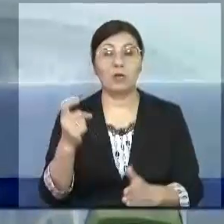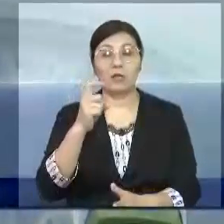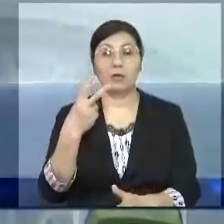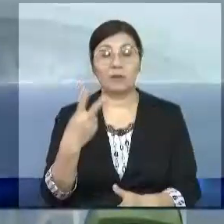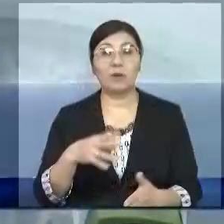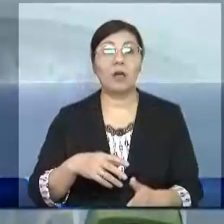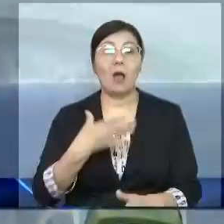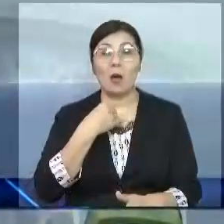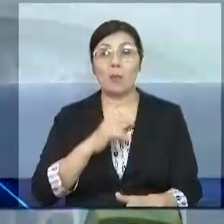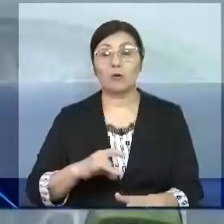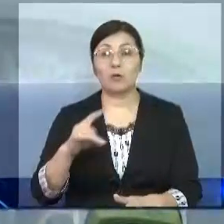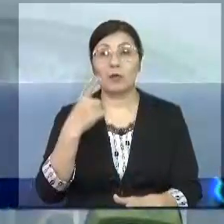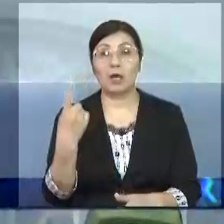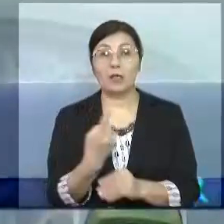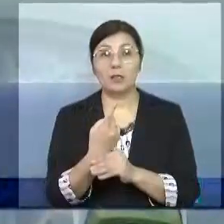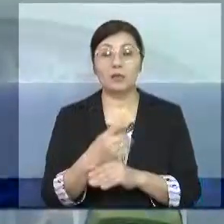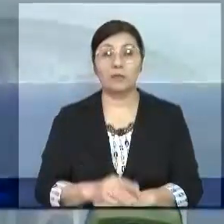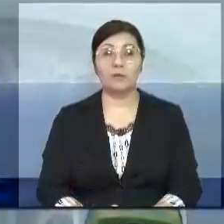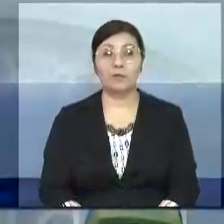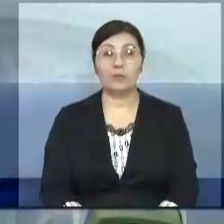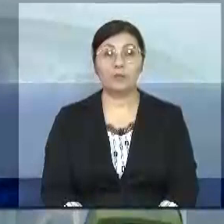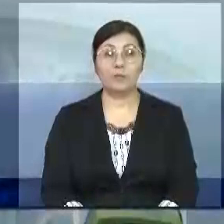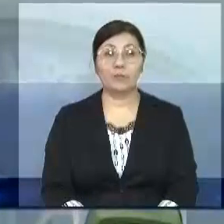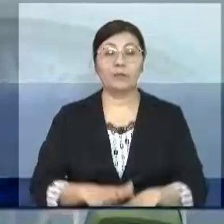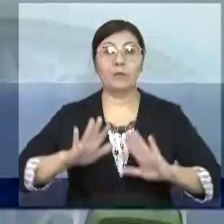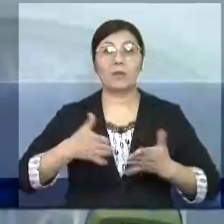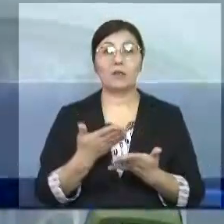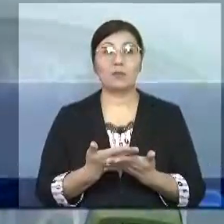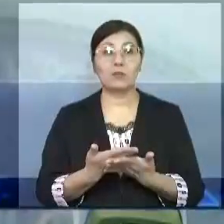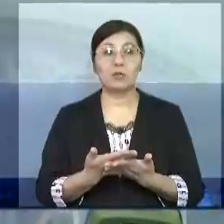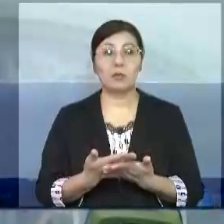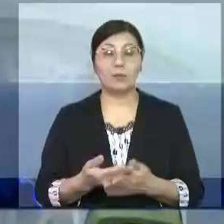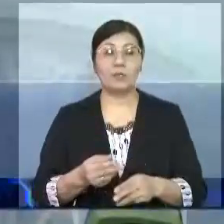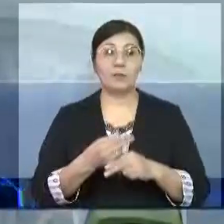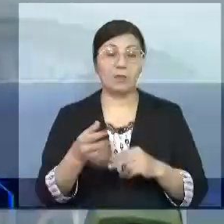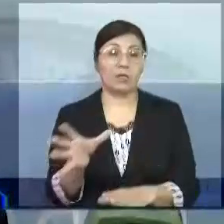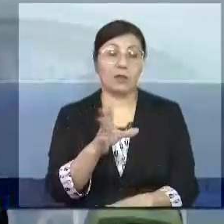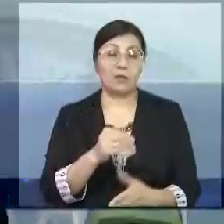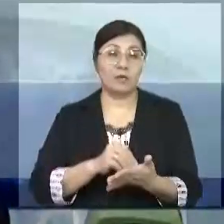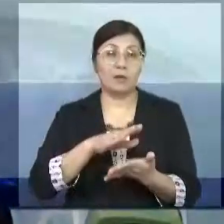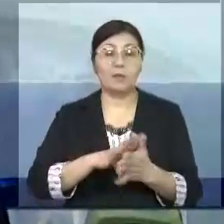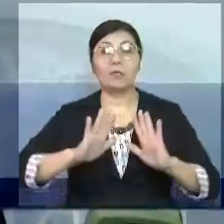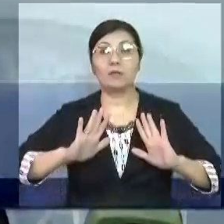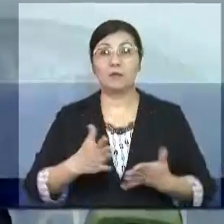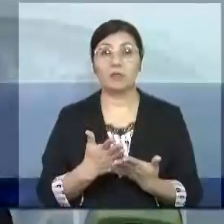2 случая, в Мартовском районе 1 случай. Необходимо отметить, что все зарегистрированные